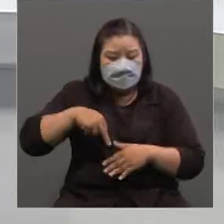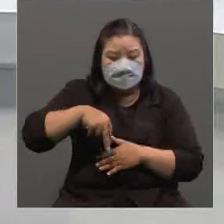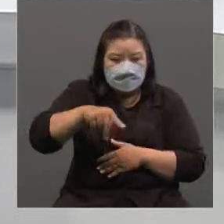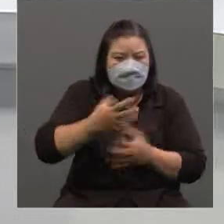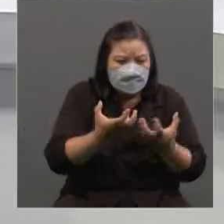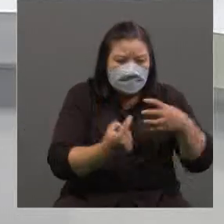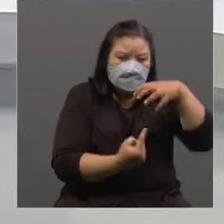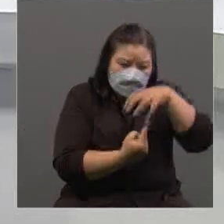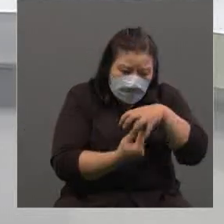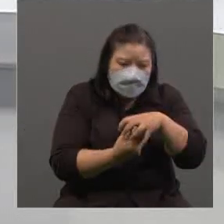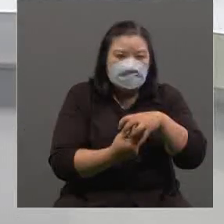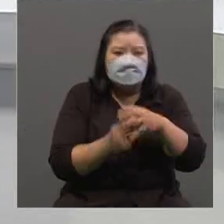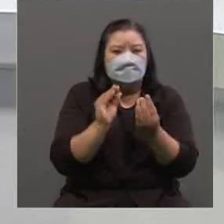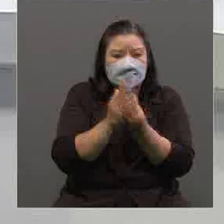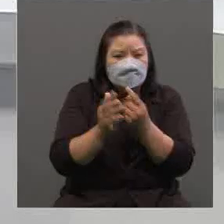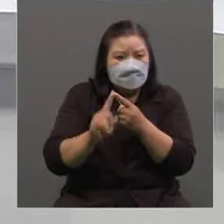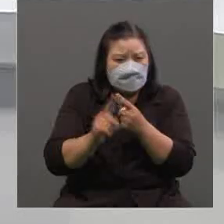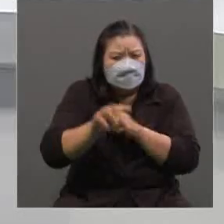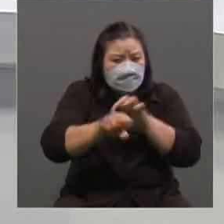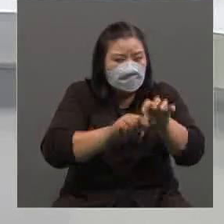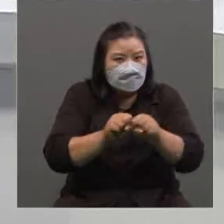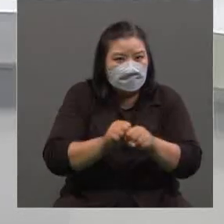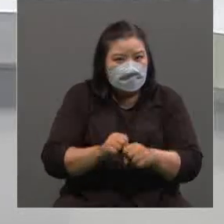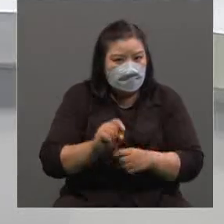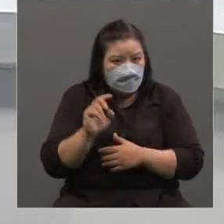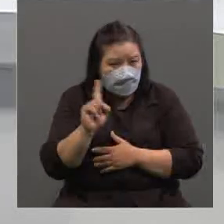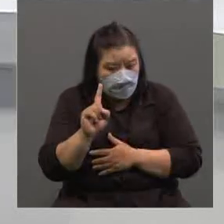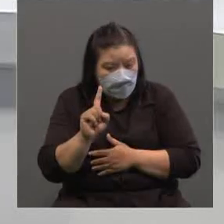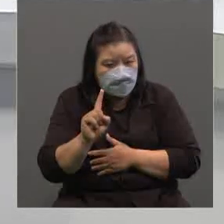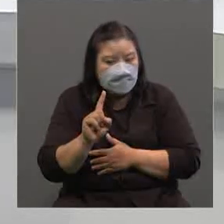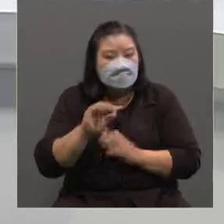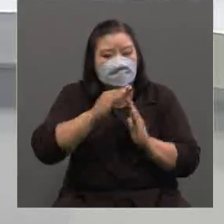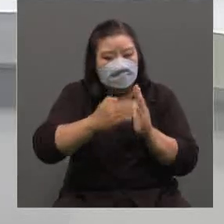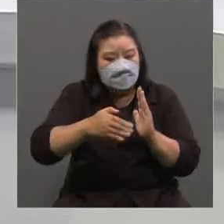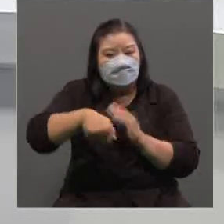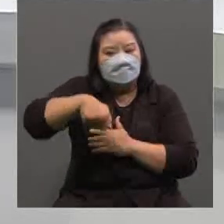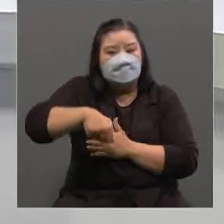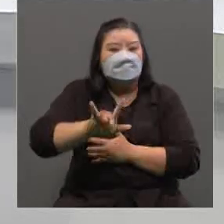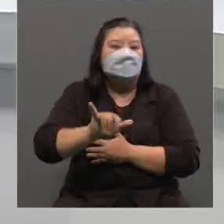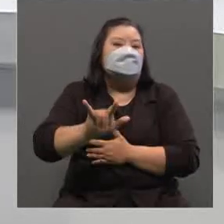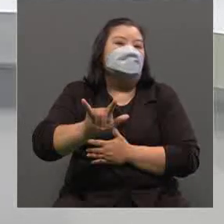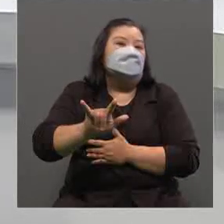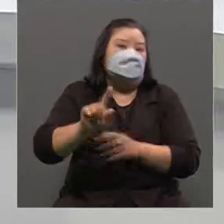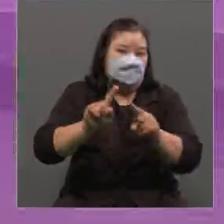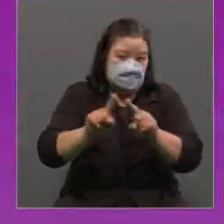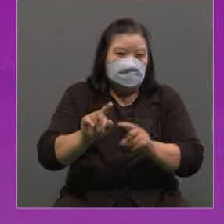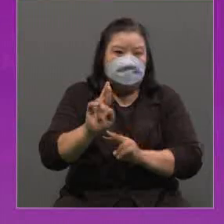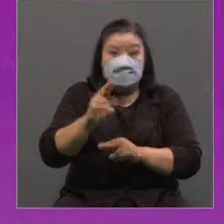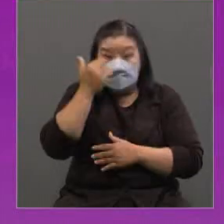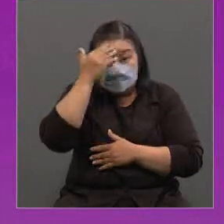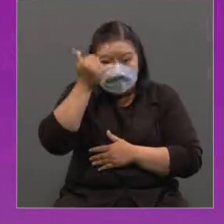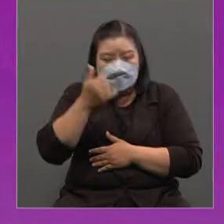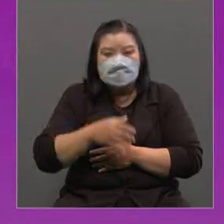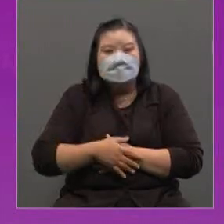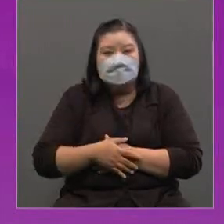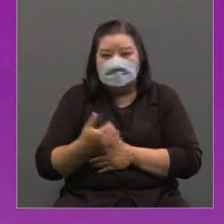เขตอุทยานแห่งชาติเช่นเดียวกันแต่ตอนที่นี้คืออุทยานแห่งชาติเขาใหญ่ที่ต้องระวังคราวนี้ไม่ใช่ระเบิดแต่เป็นระวังกระทิง